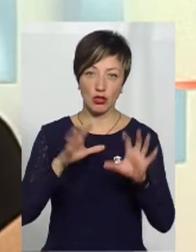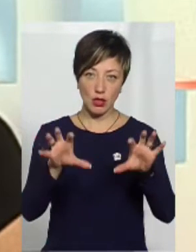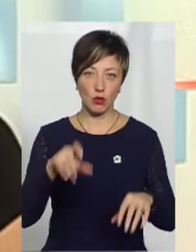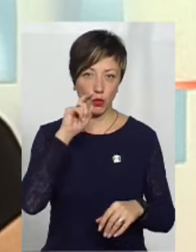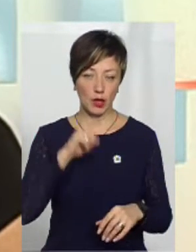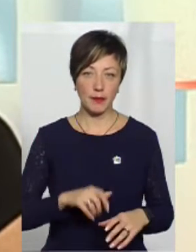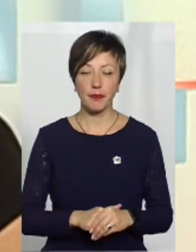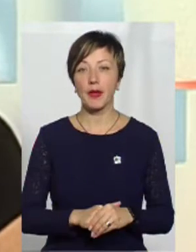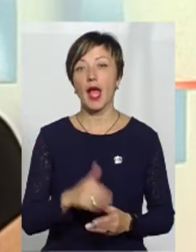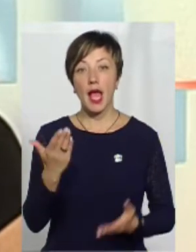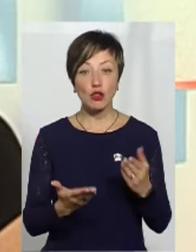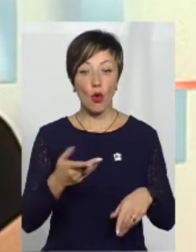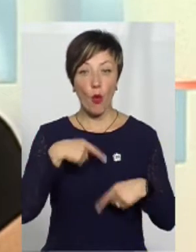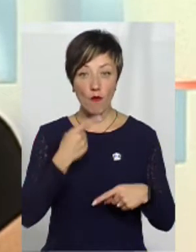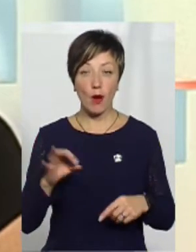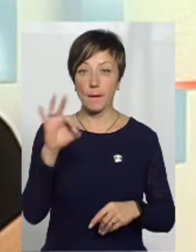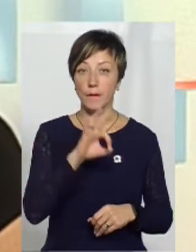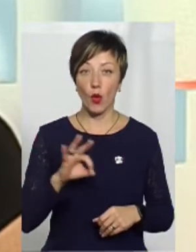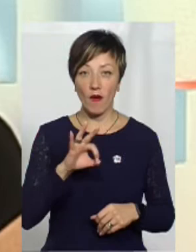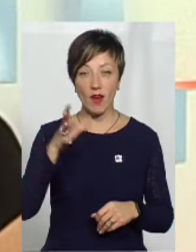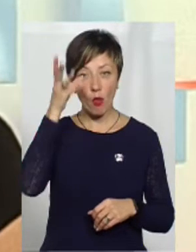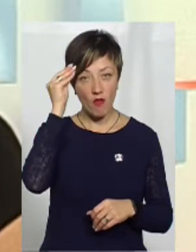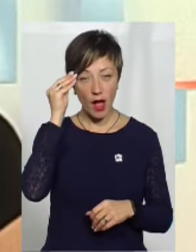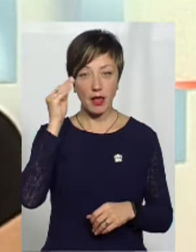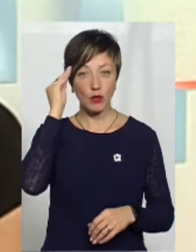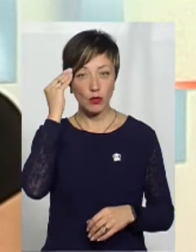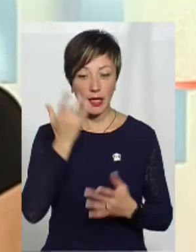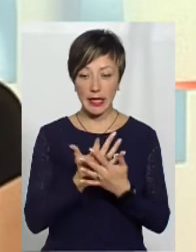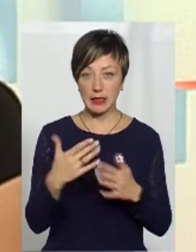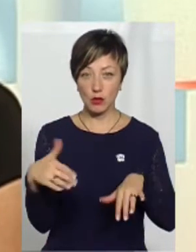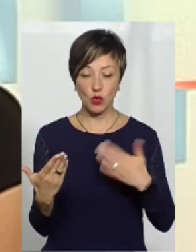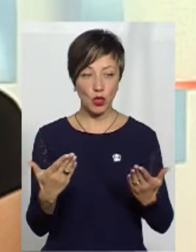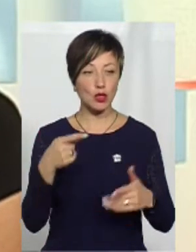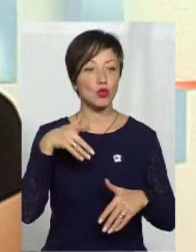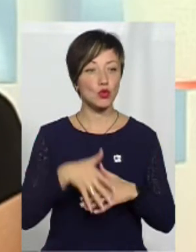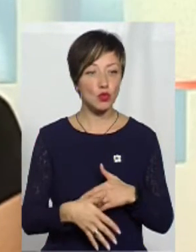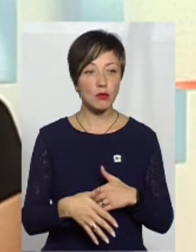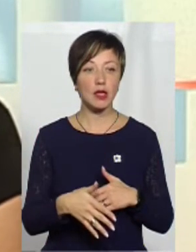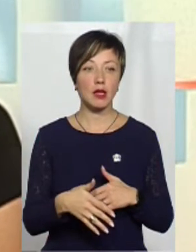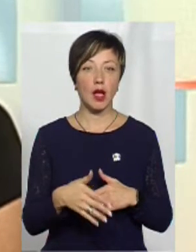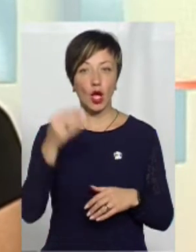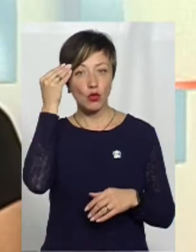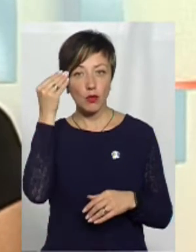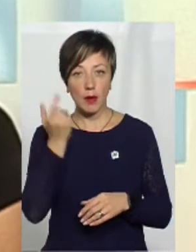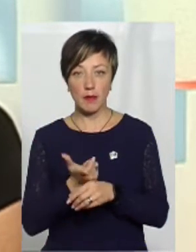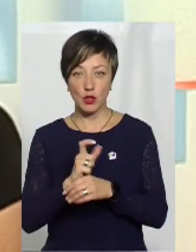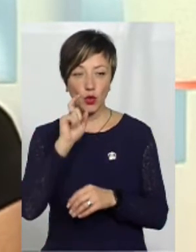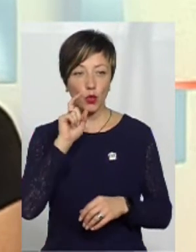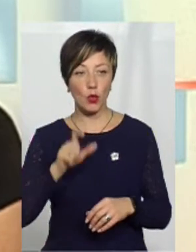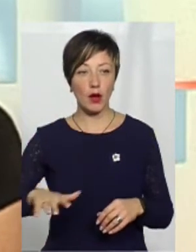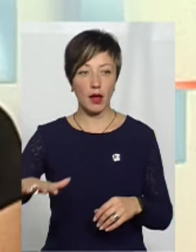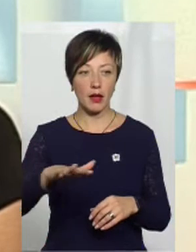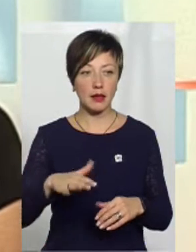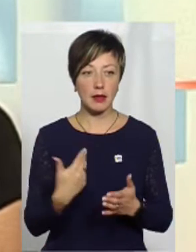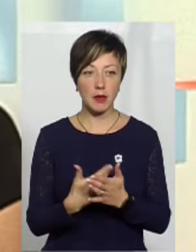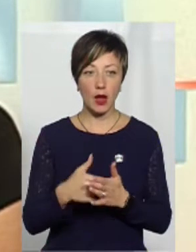його ведення. Тому що якщо ми говоримо про врахування точки зору різних сторін, то зрозуміло, що там точка зору переважно більшості України, да,